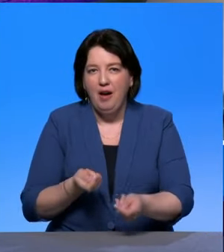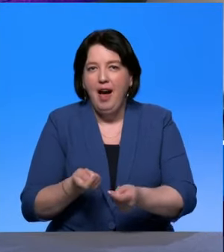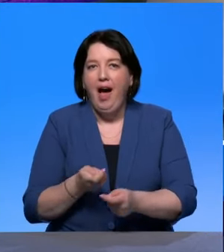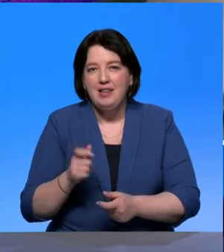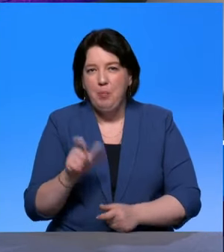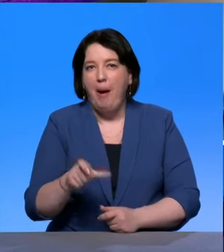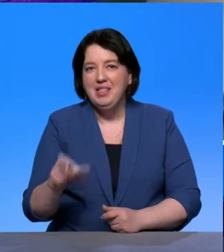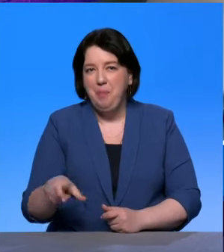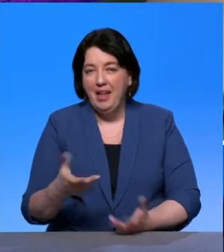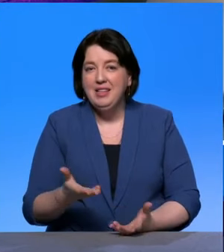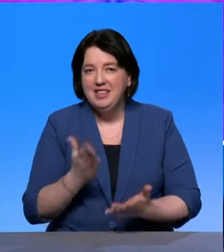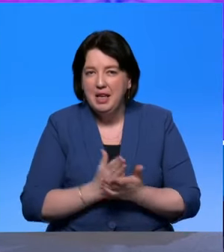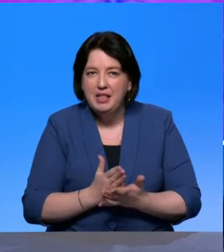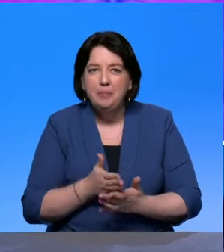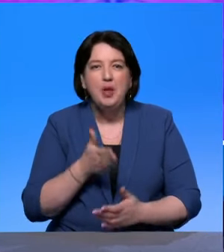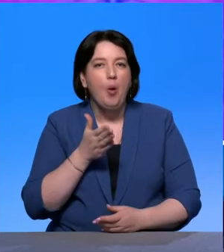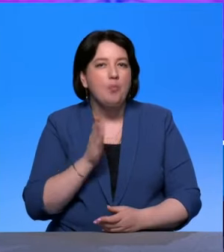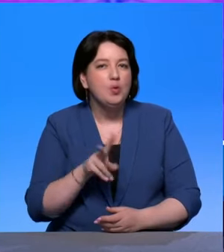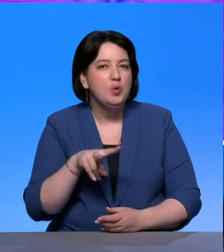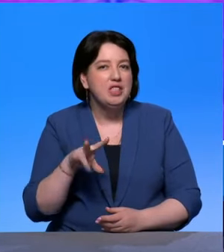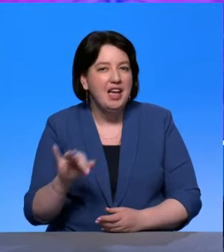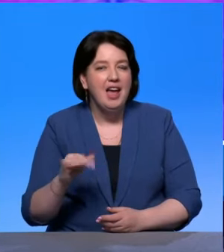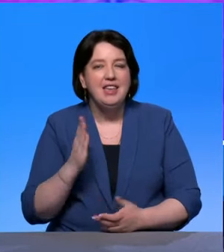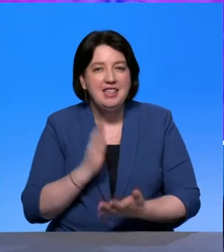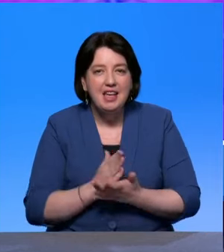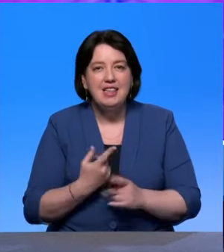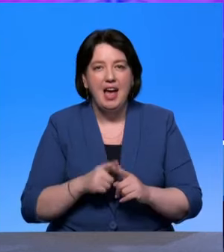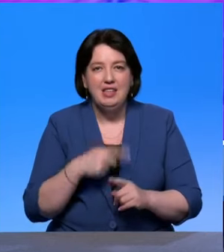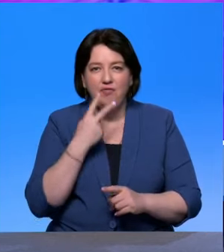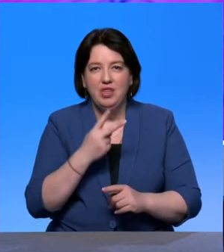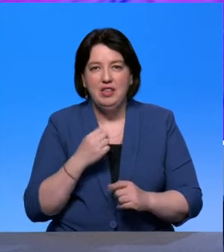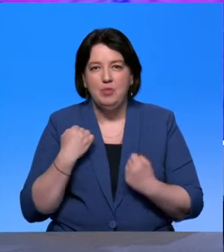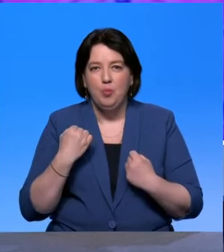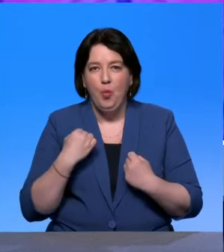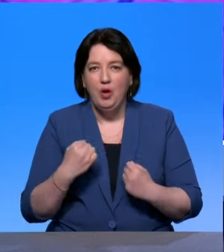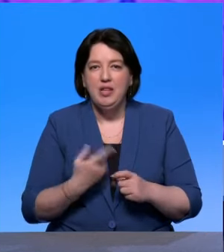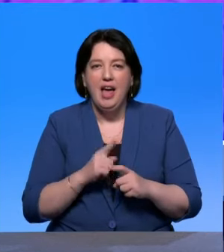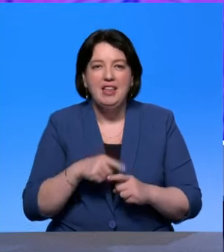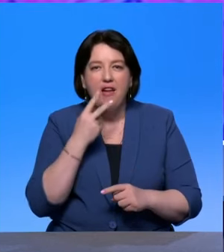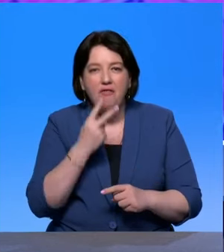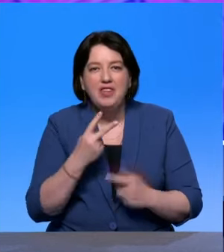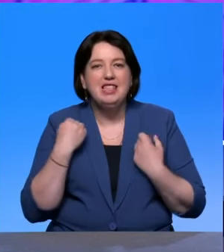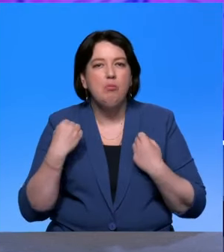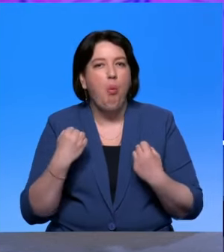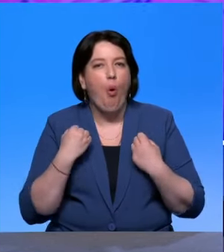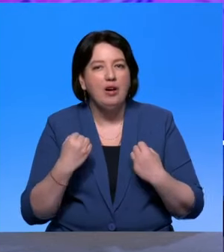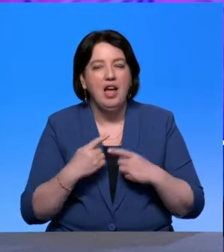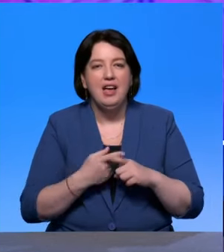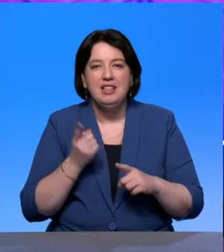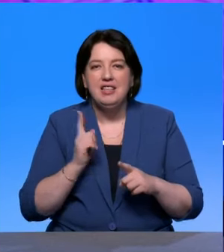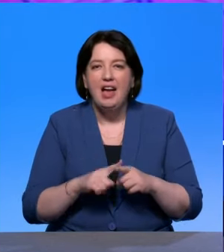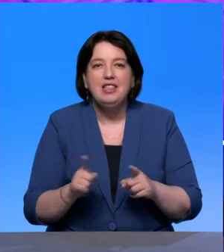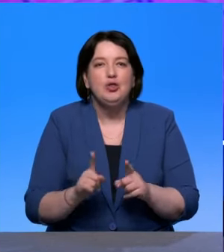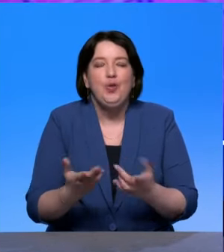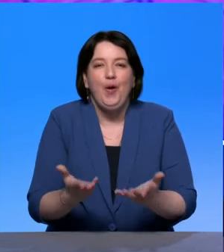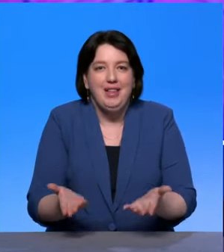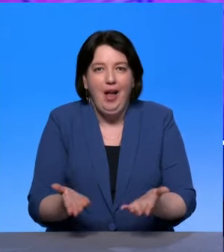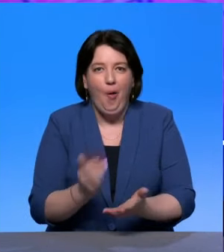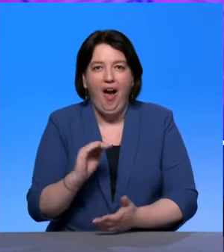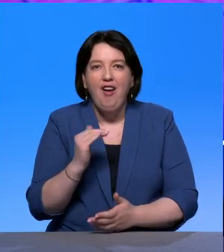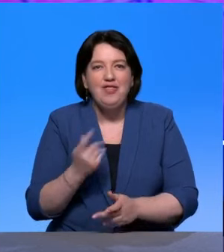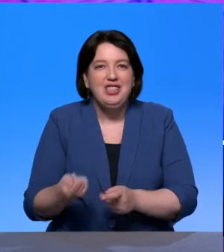впечатлениями, будущее ли за этим видом спорта. Вообще, как правильно сказать-то? За этим видом спорта, за этим зачем? Вот как?